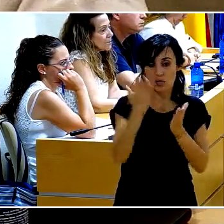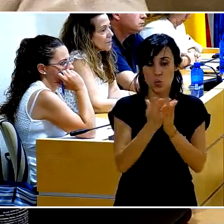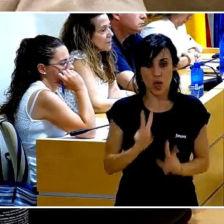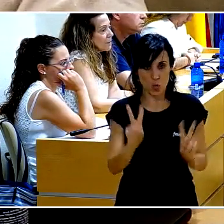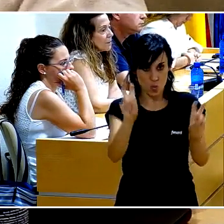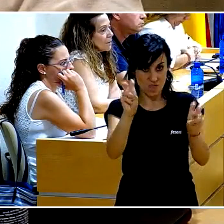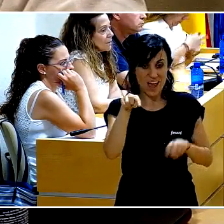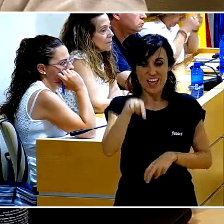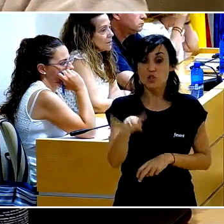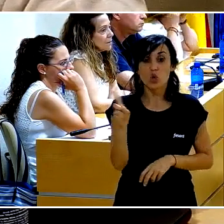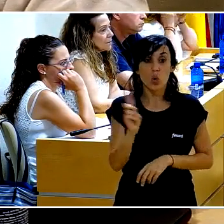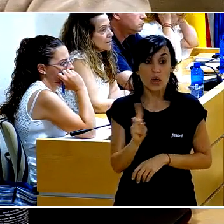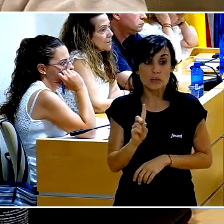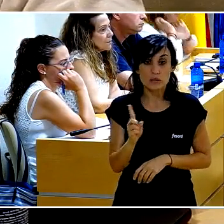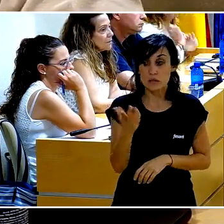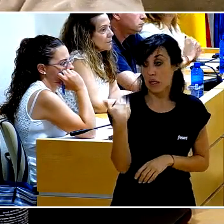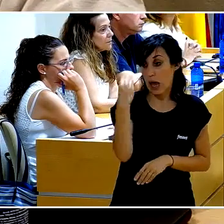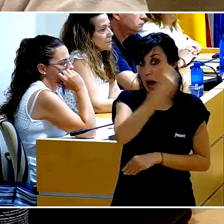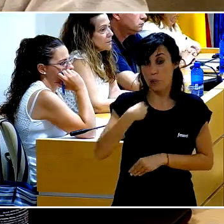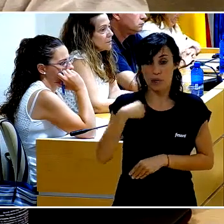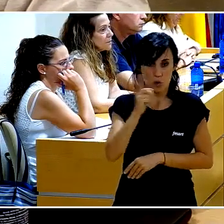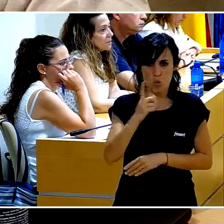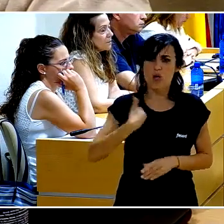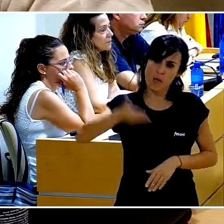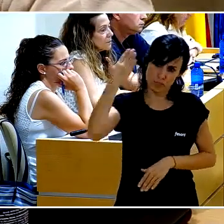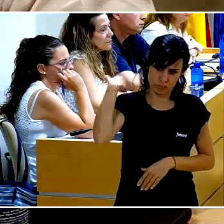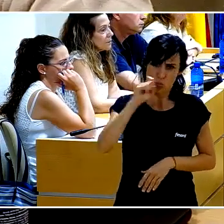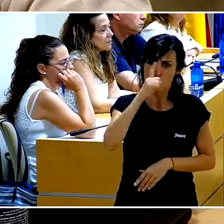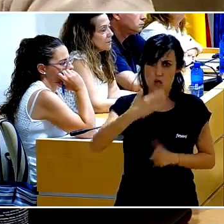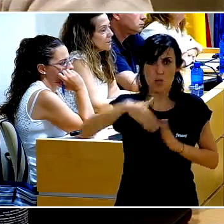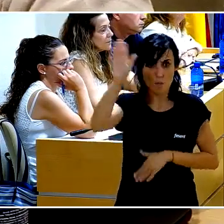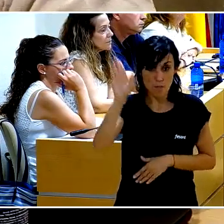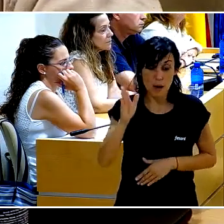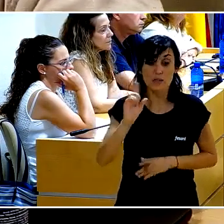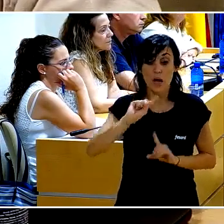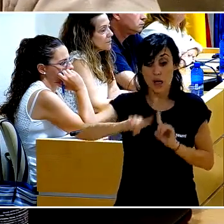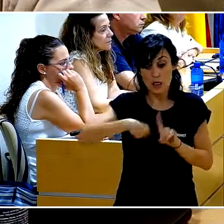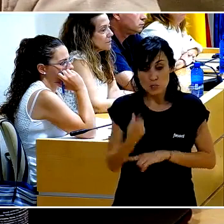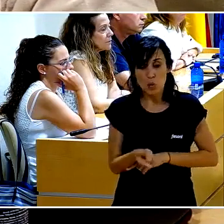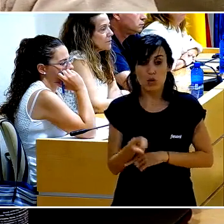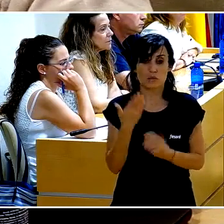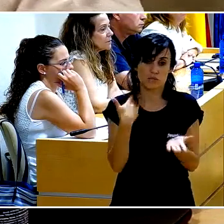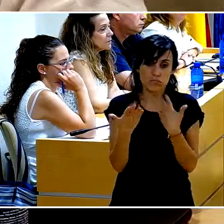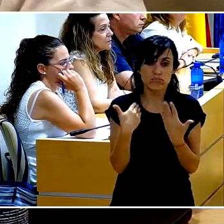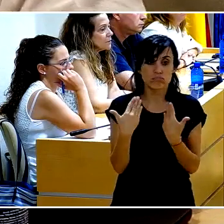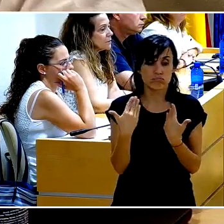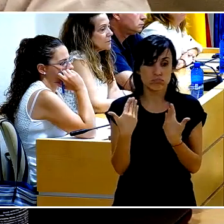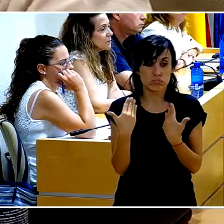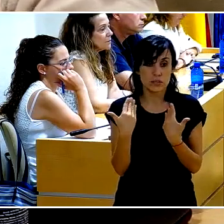això no és del mes d'abril, sinó de ja fa més d'un any, i després d'haver-ho